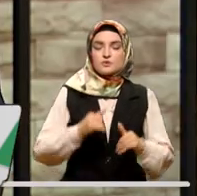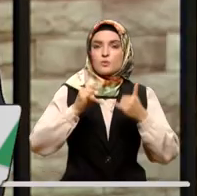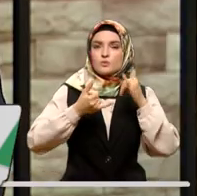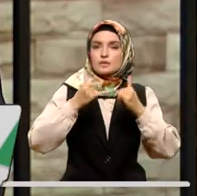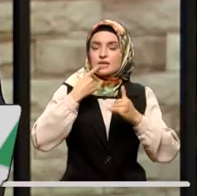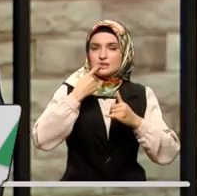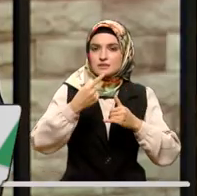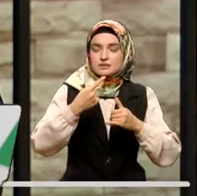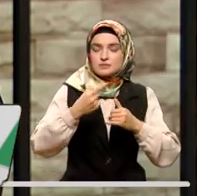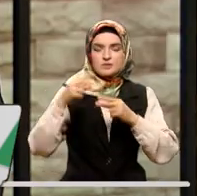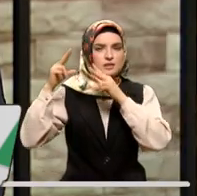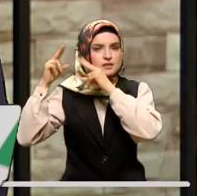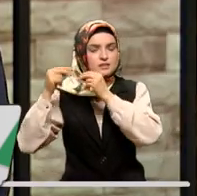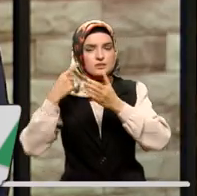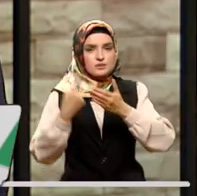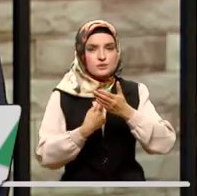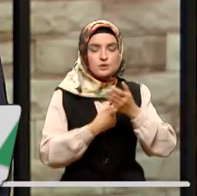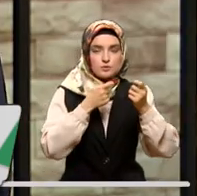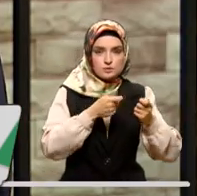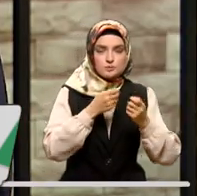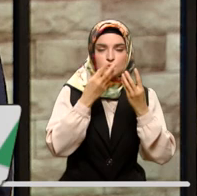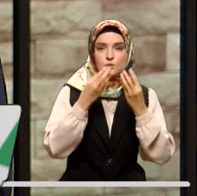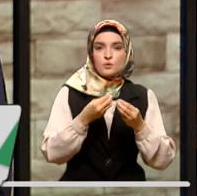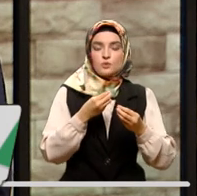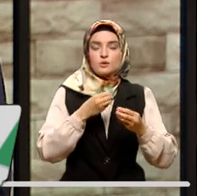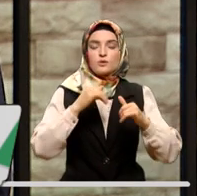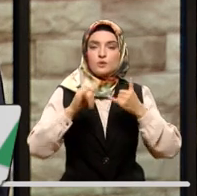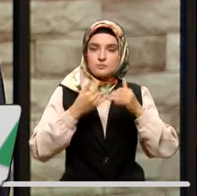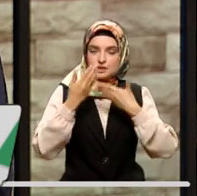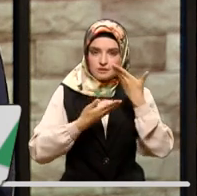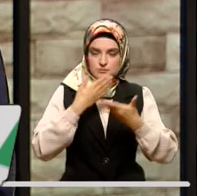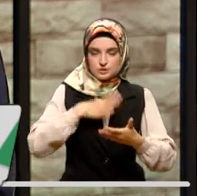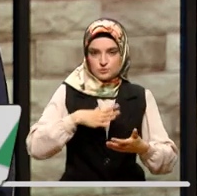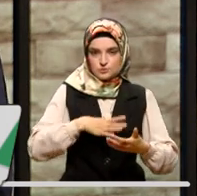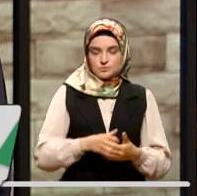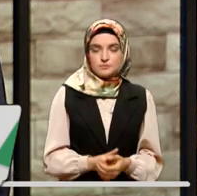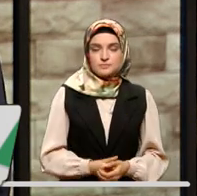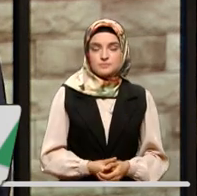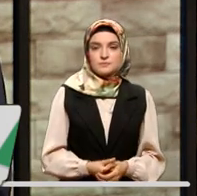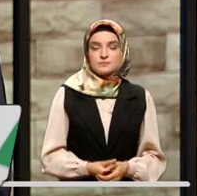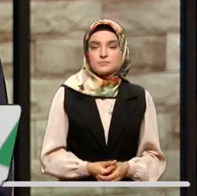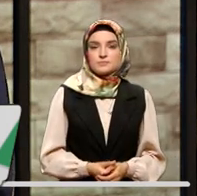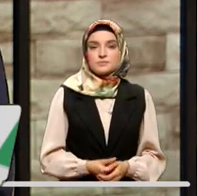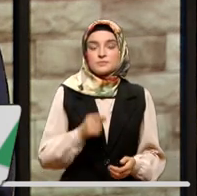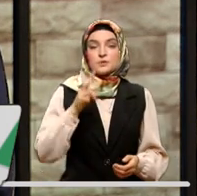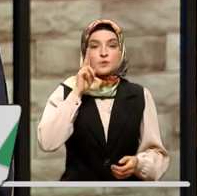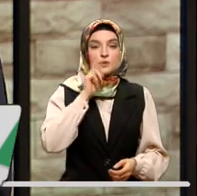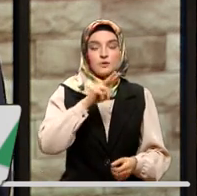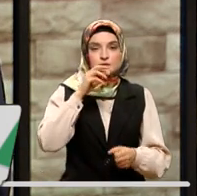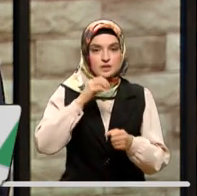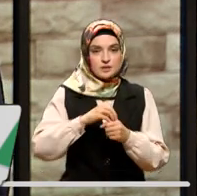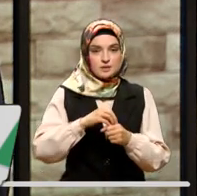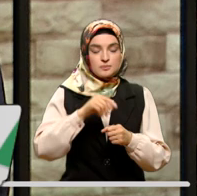demişken, yatılı Kur'an kurslarımıza yönelik etkinlik planlarımızdan da biraz bahsetmek istiyorum. Çok önemli gördüğüm için az